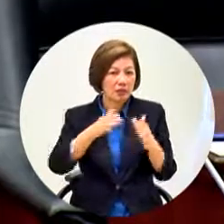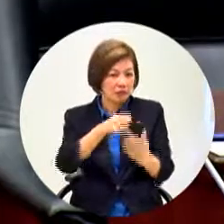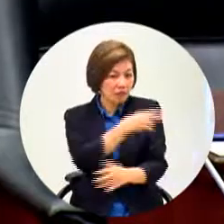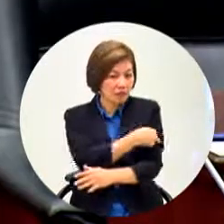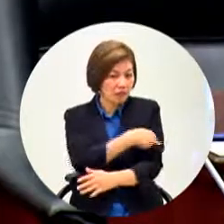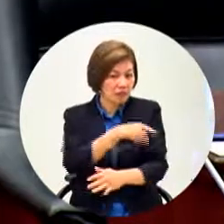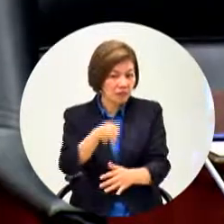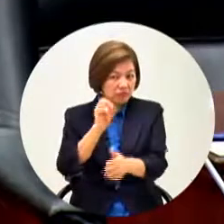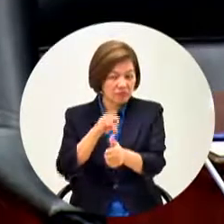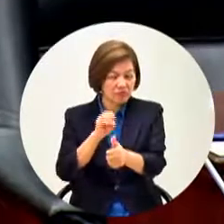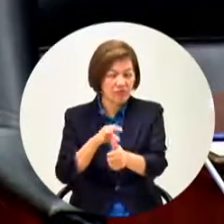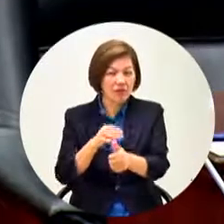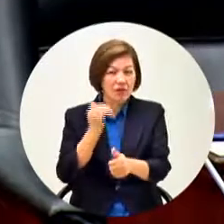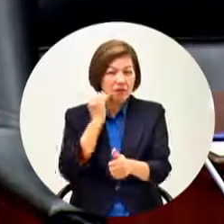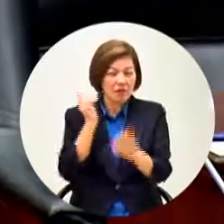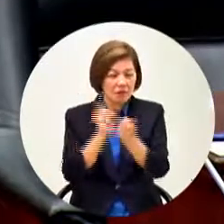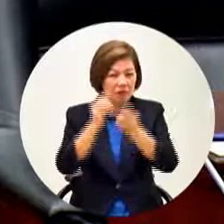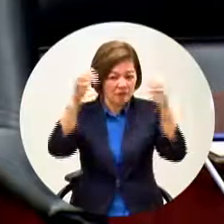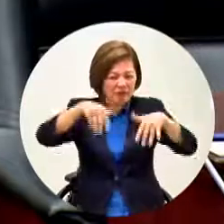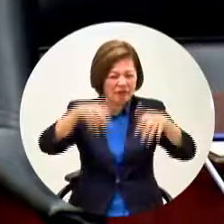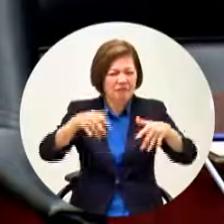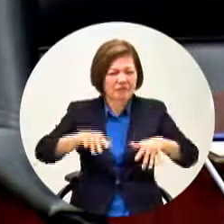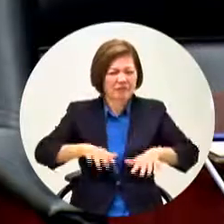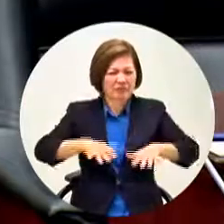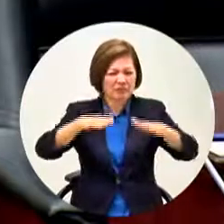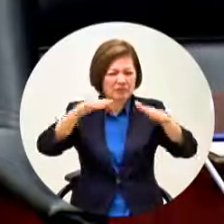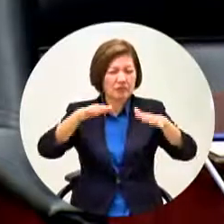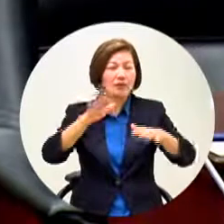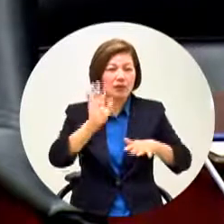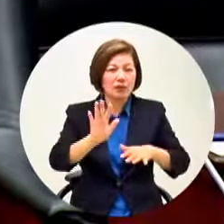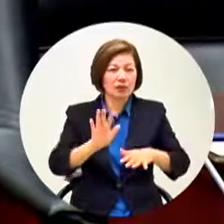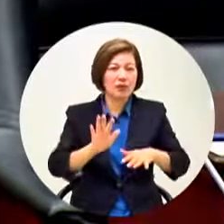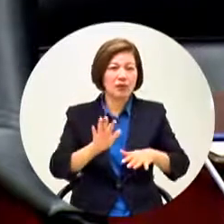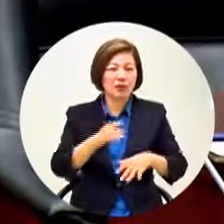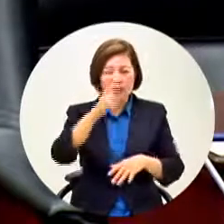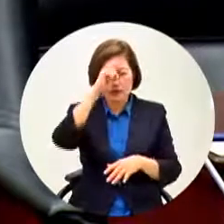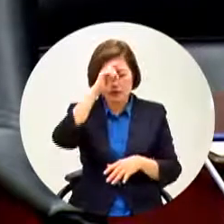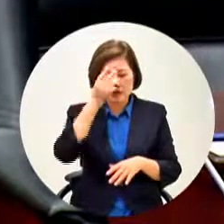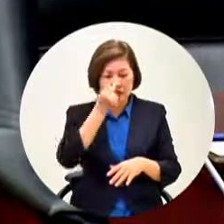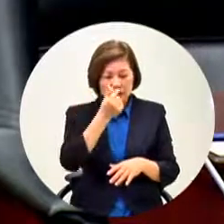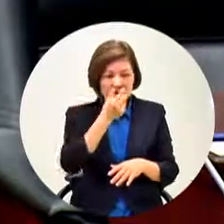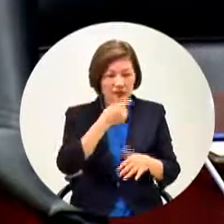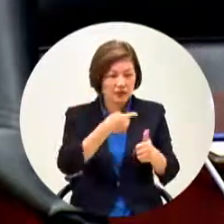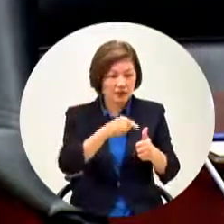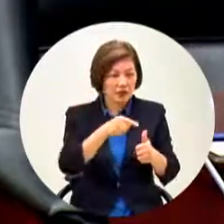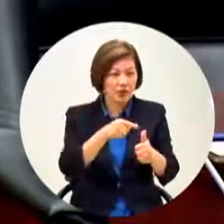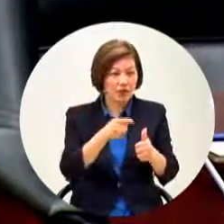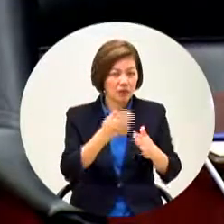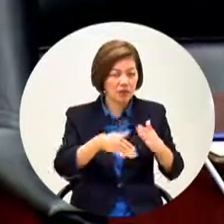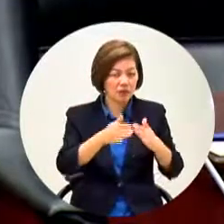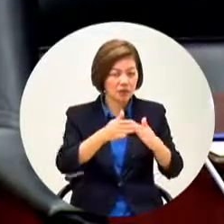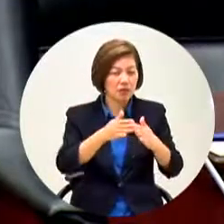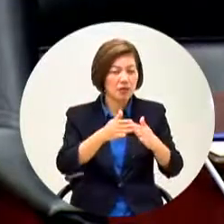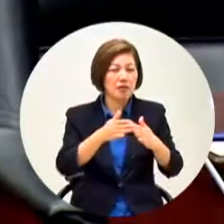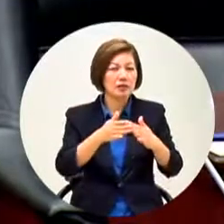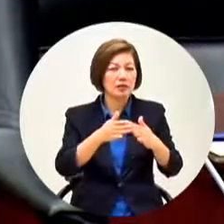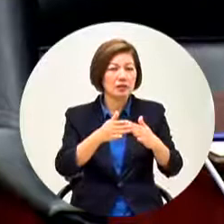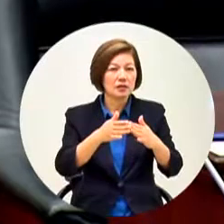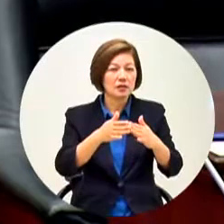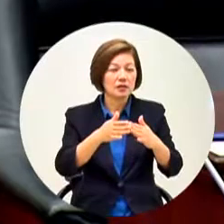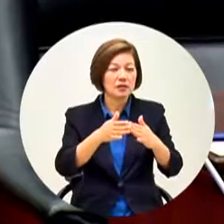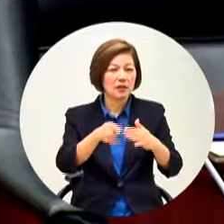雨，民众人厝里了中大水是咪希望安尼特殊学校内底的停车场互民众去下安